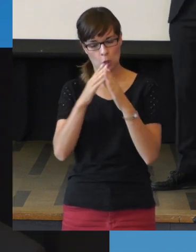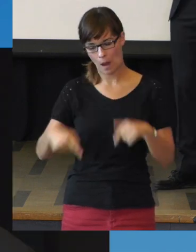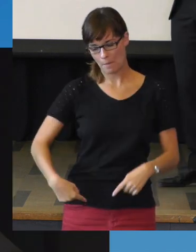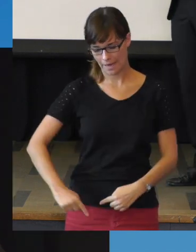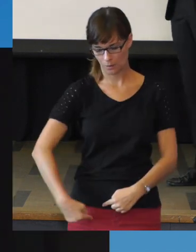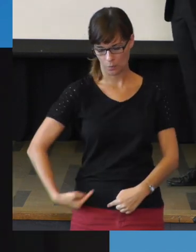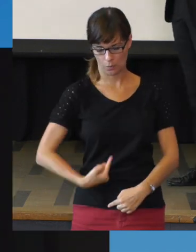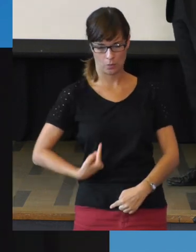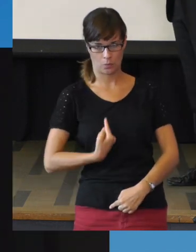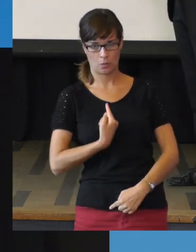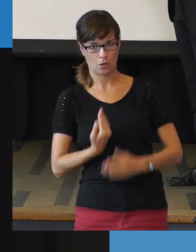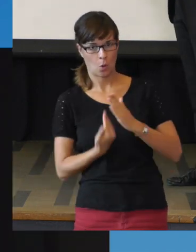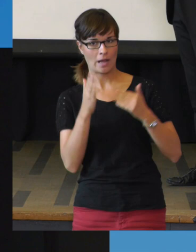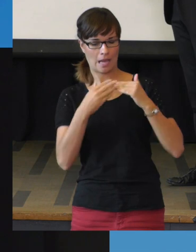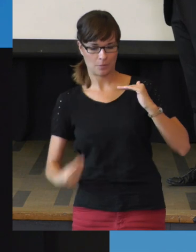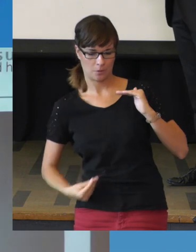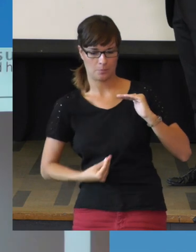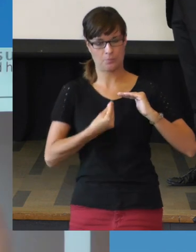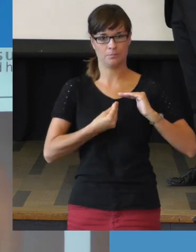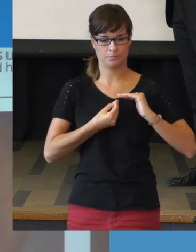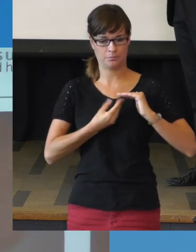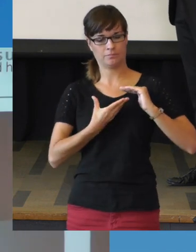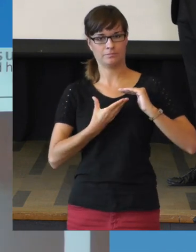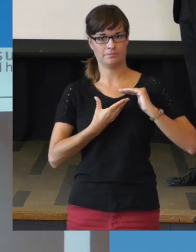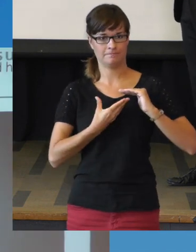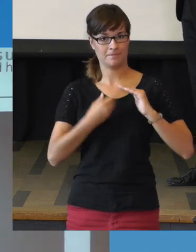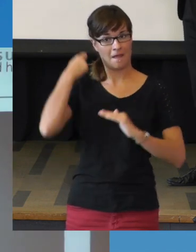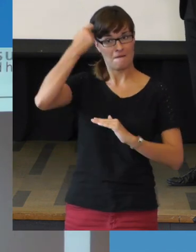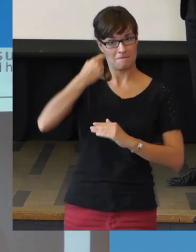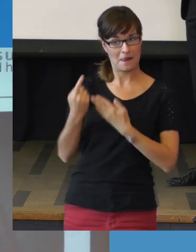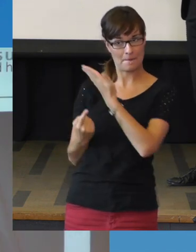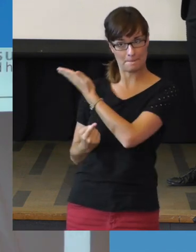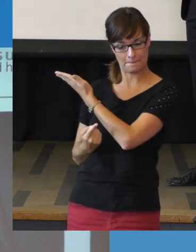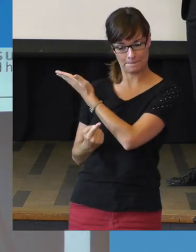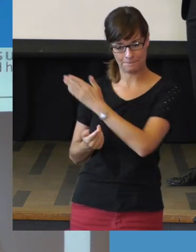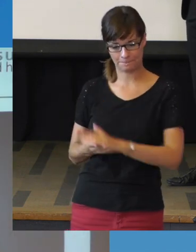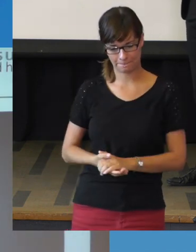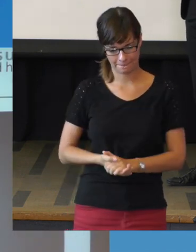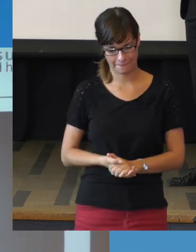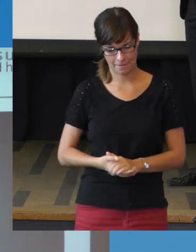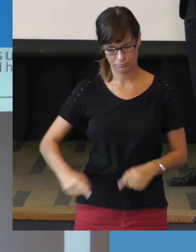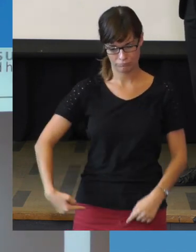die Herzklappe zu ersetzen. Und ich habe Ihnen das jetzt mal als Film hier dargestellt, schematisch. Das